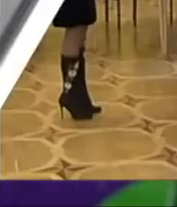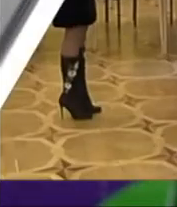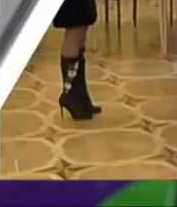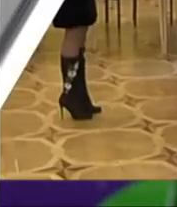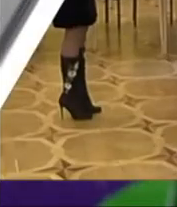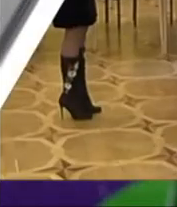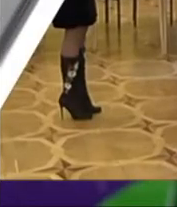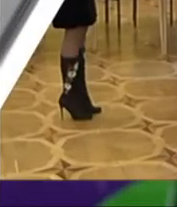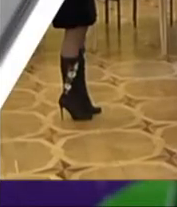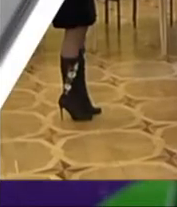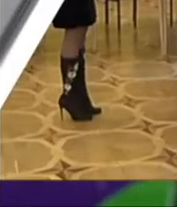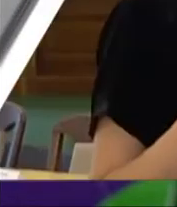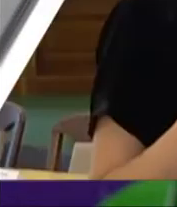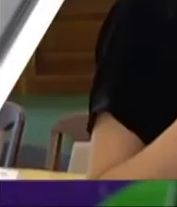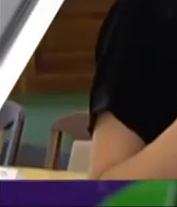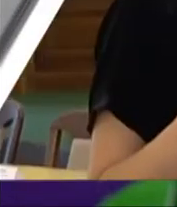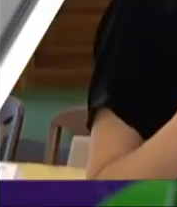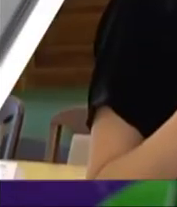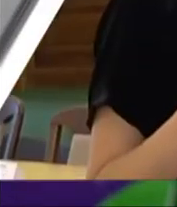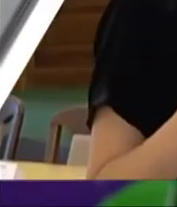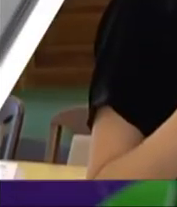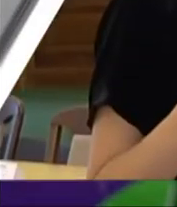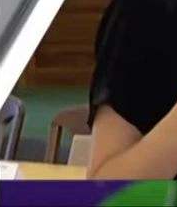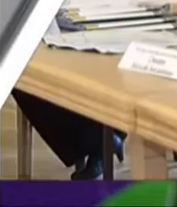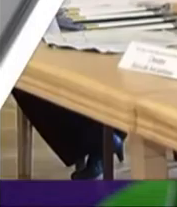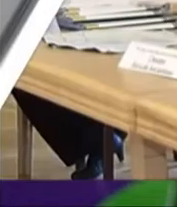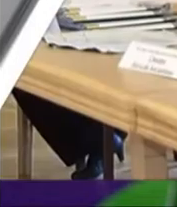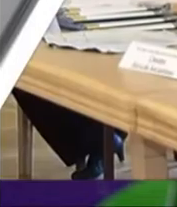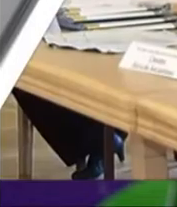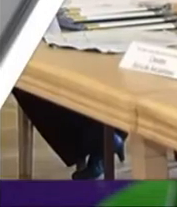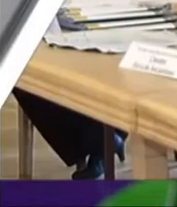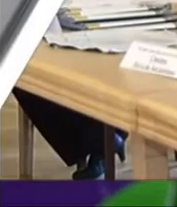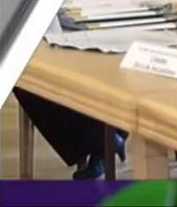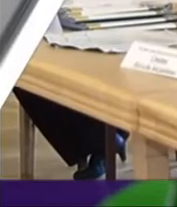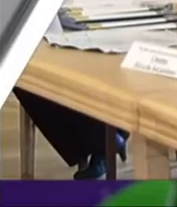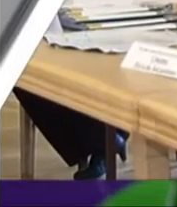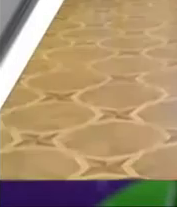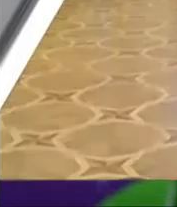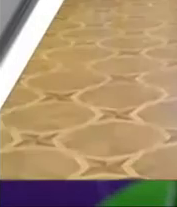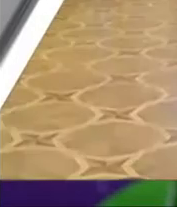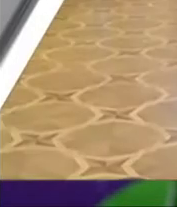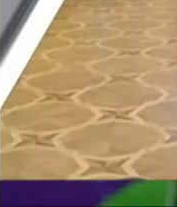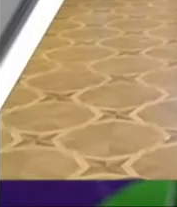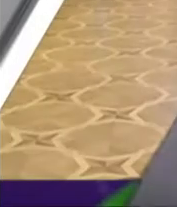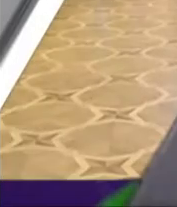Міська ТВК опрацьовує протоколи з мокрими печатками, які надходять з районів. Коли чекати результатів?